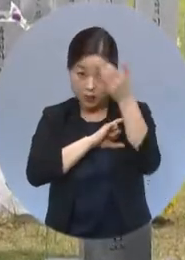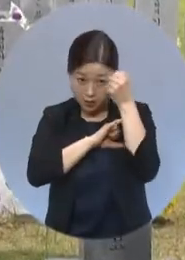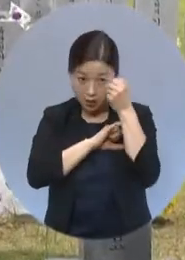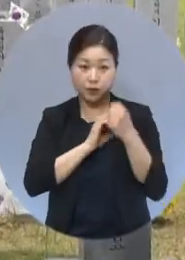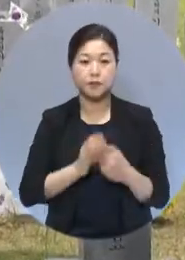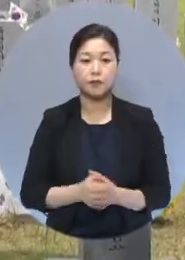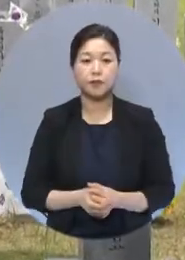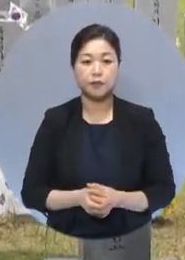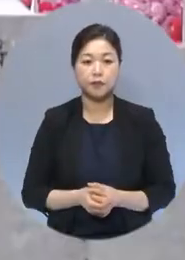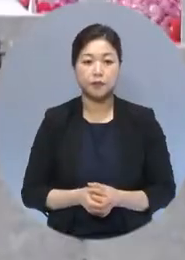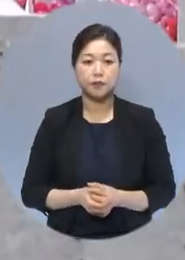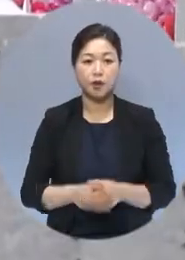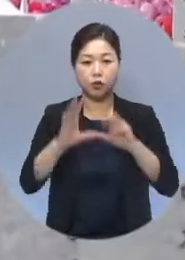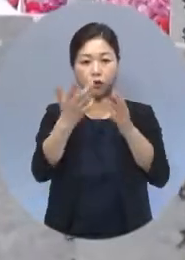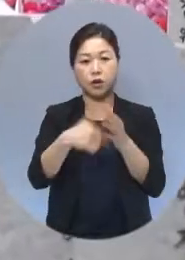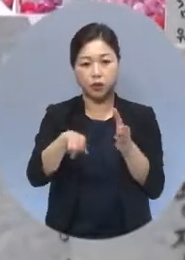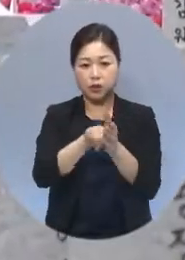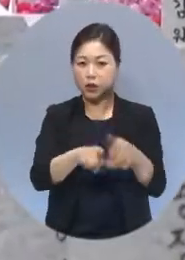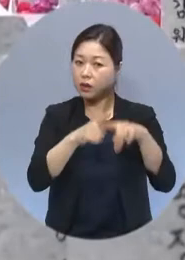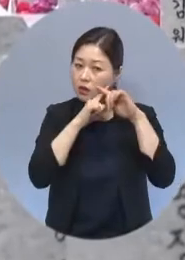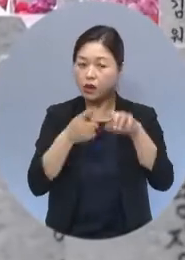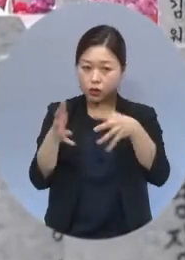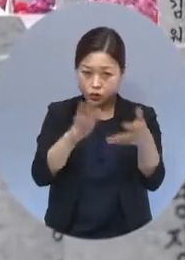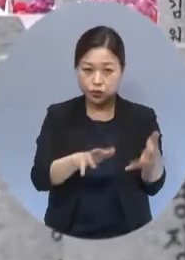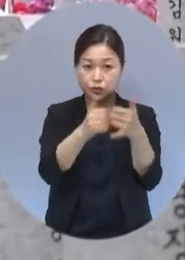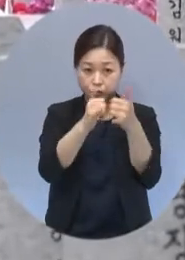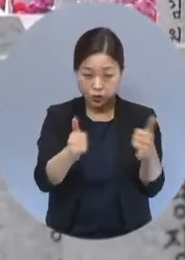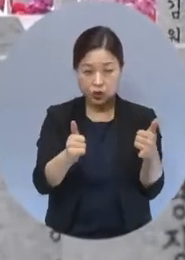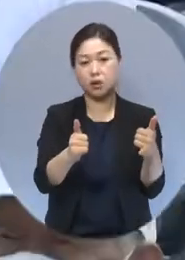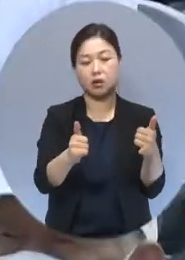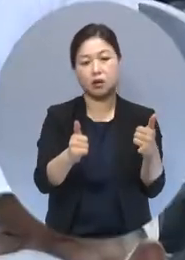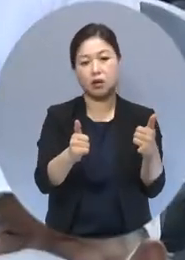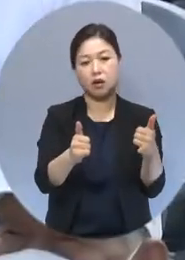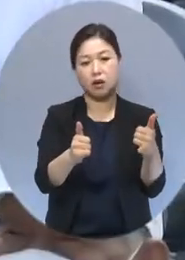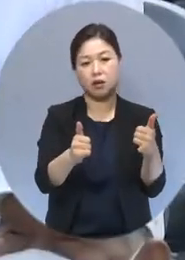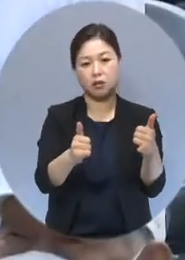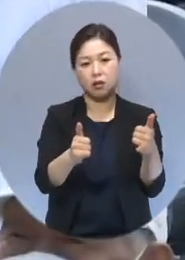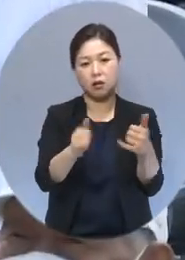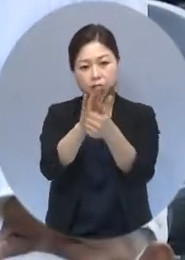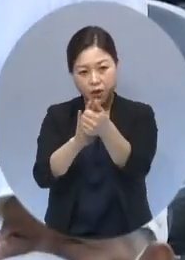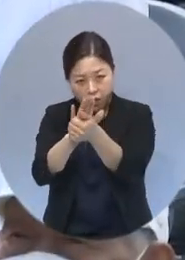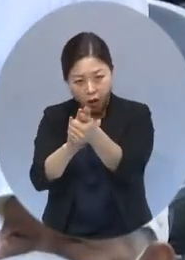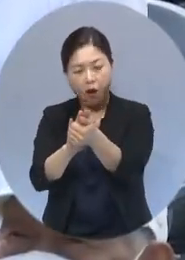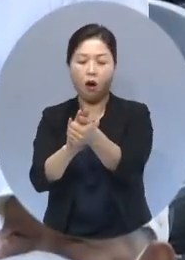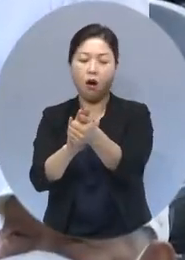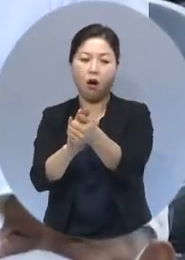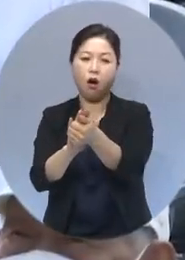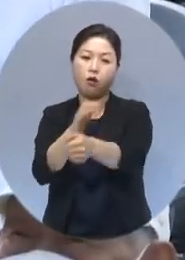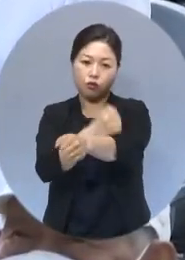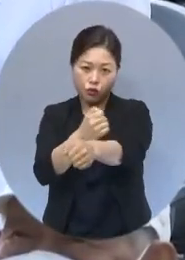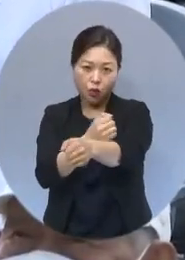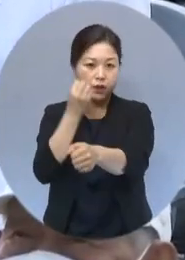기억합니다. 국가를 위해 희생한 순국선열과 호국 영령의 공헌을 잊지